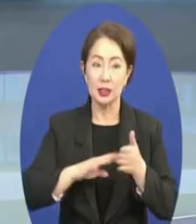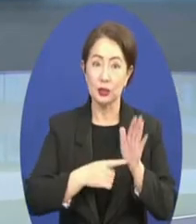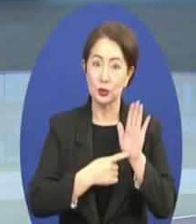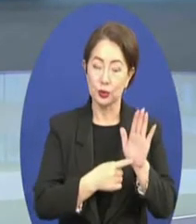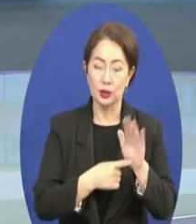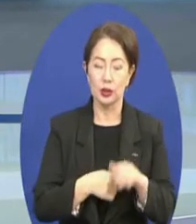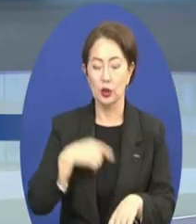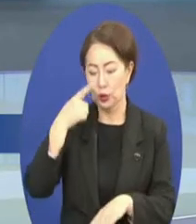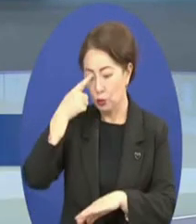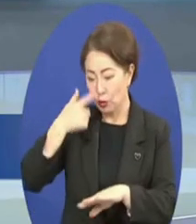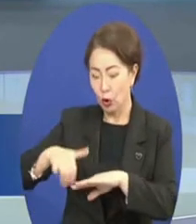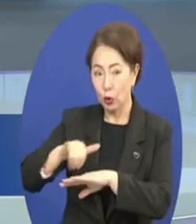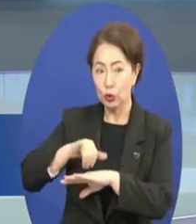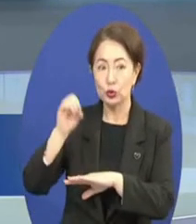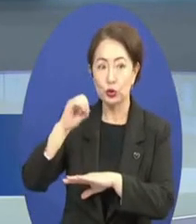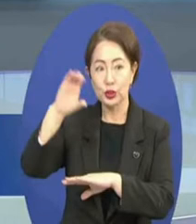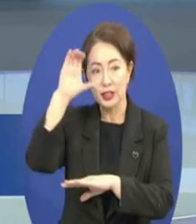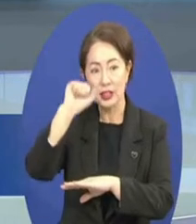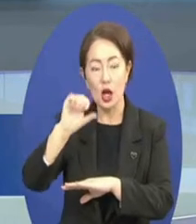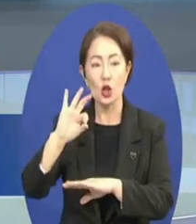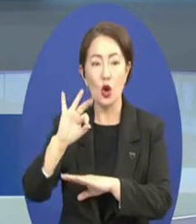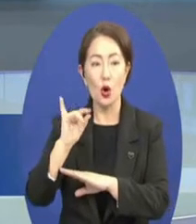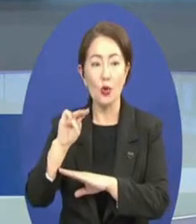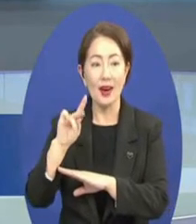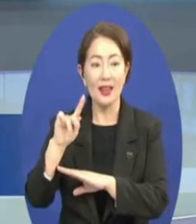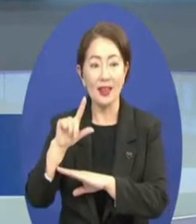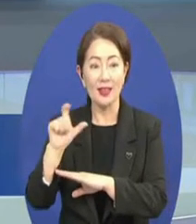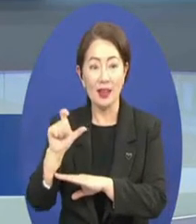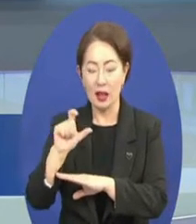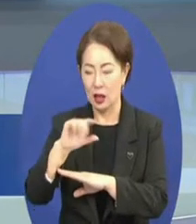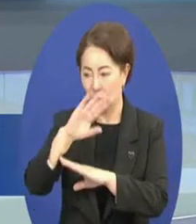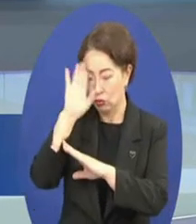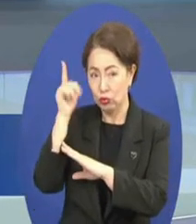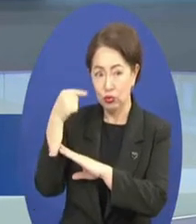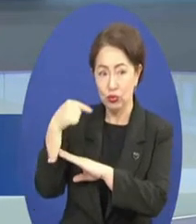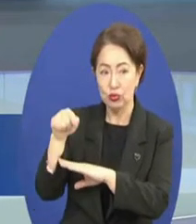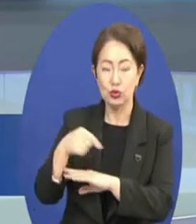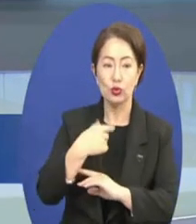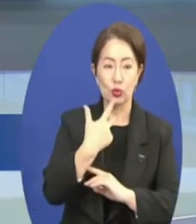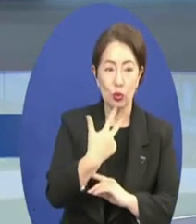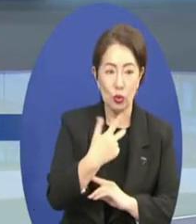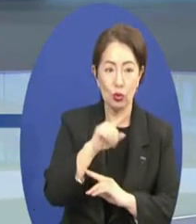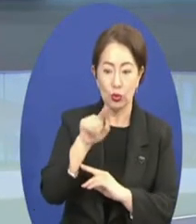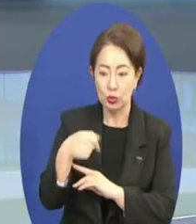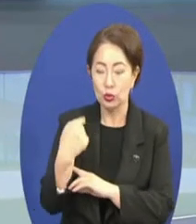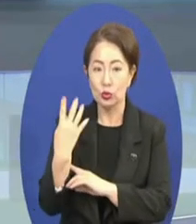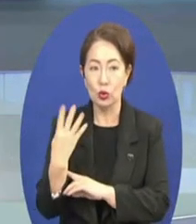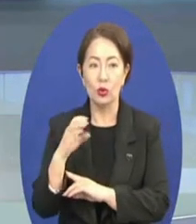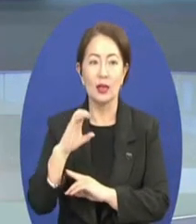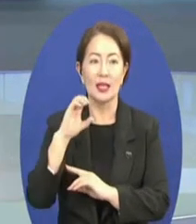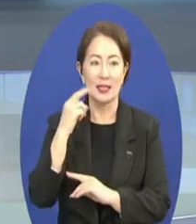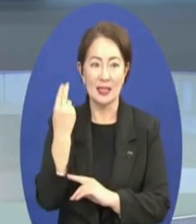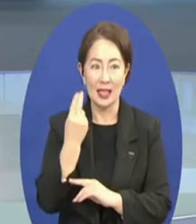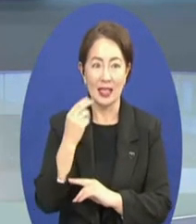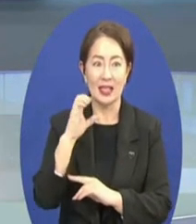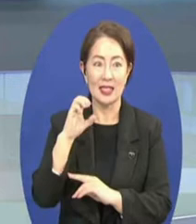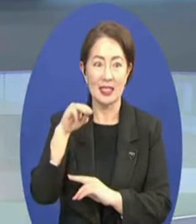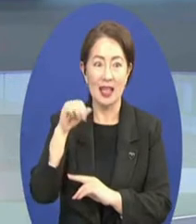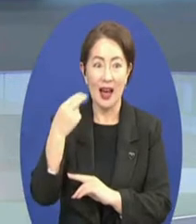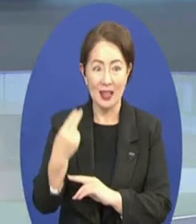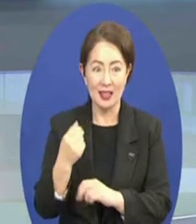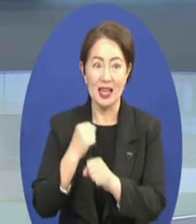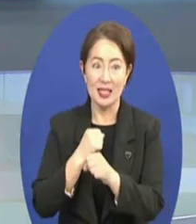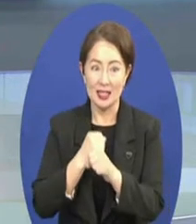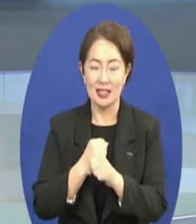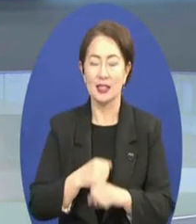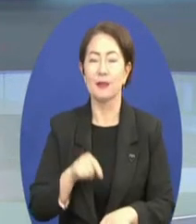танилцуулъя. Монгол улсын ерөнхий сайд Оюун Эрдэнэ дулааны 3, 4 дугаар цахилгаан станцад ажиллалаа. Эрчимчний салбар гал намжаах байдлаар